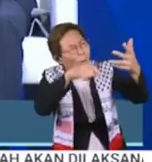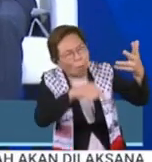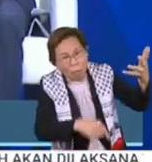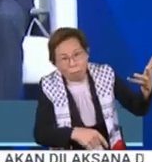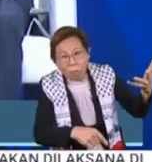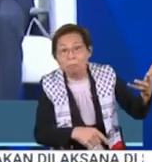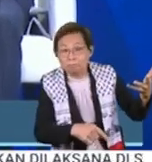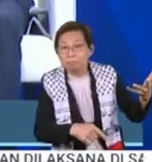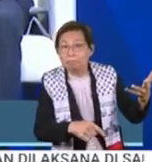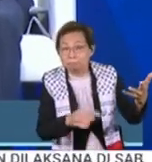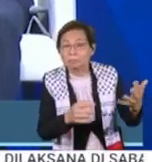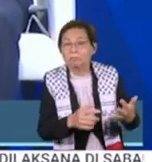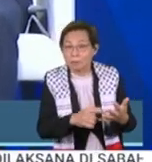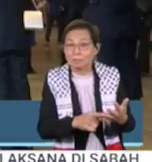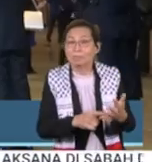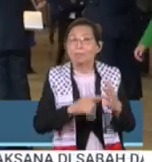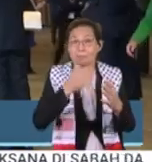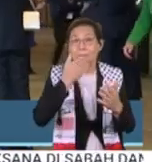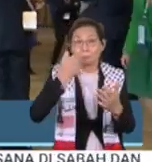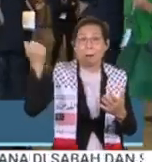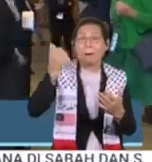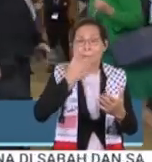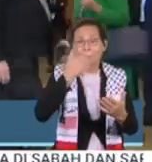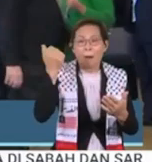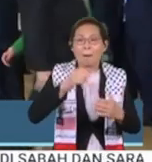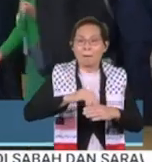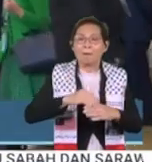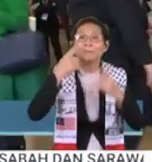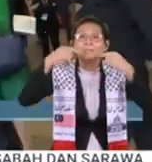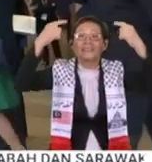course, effective implementation.